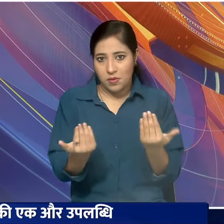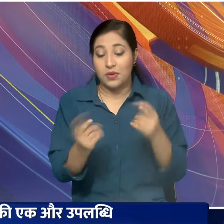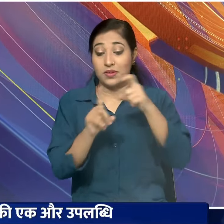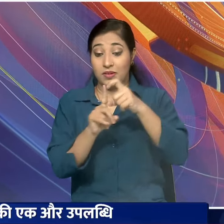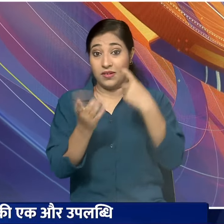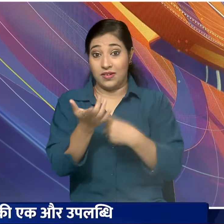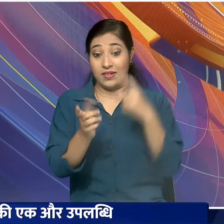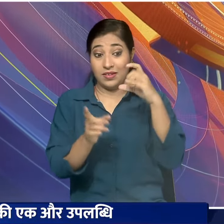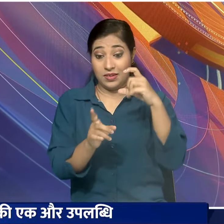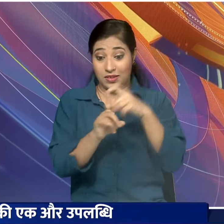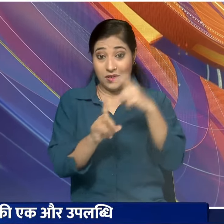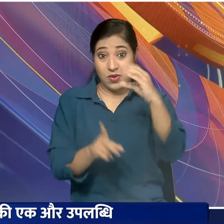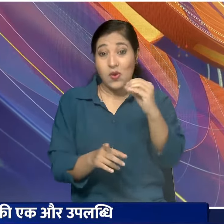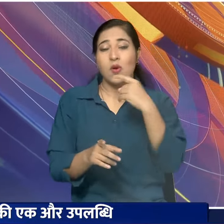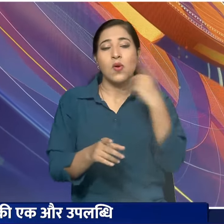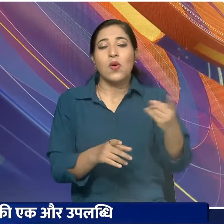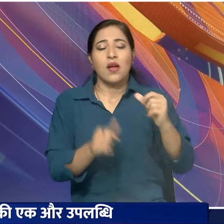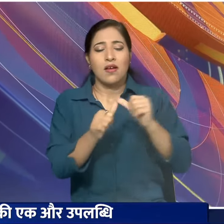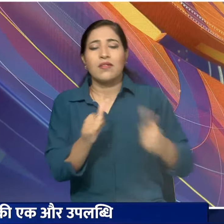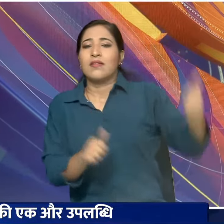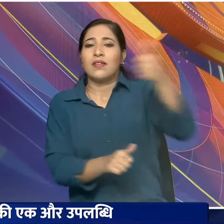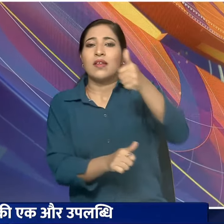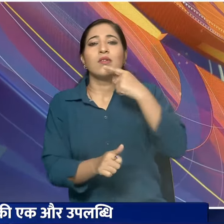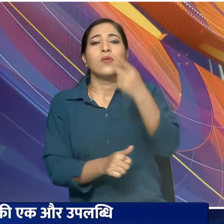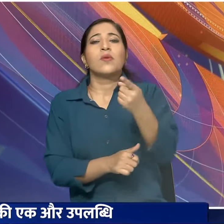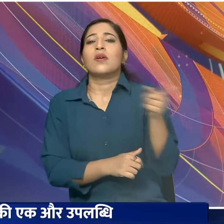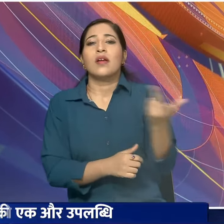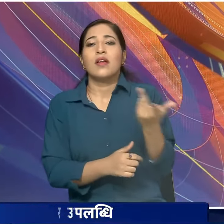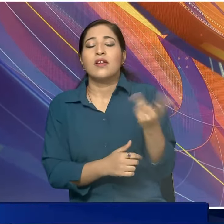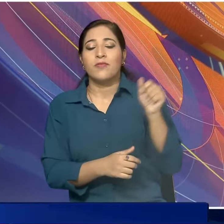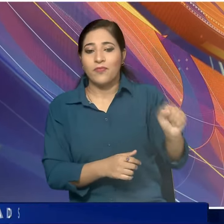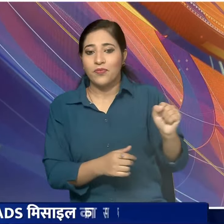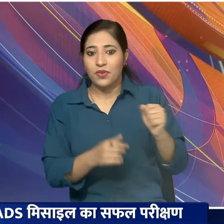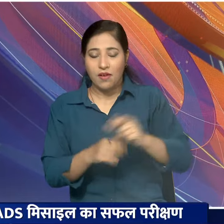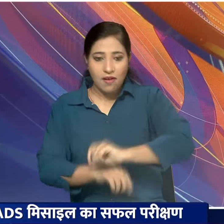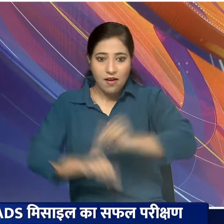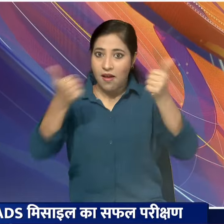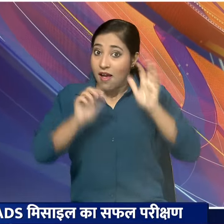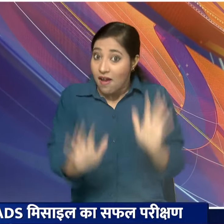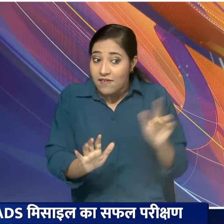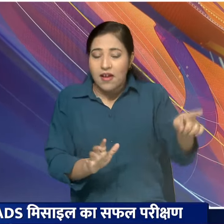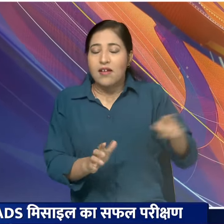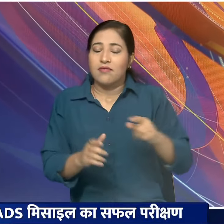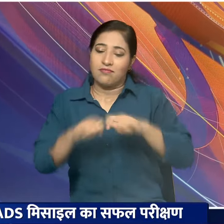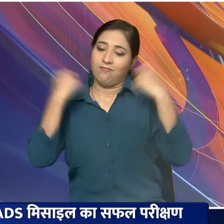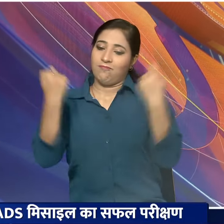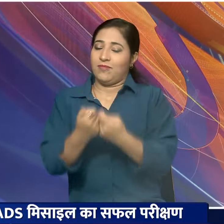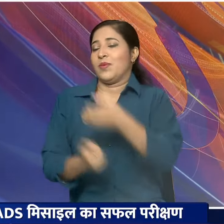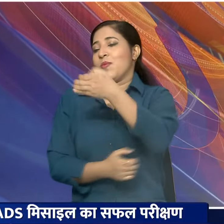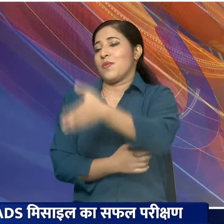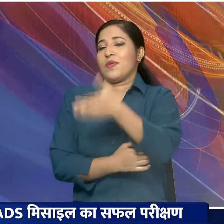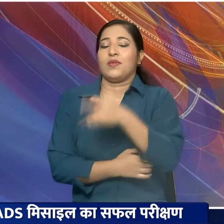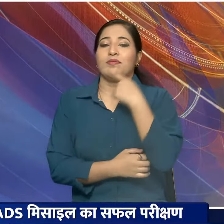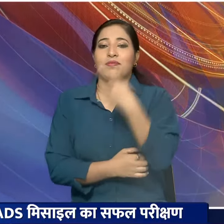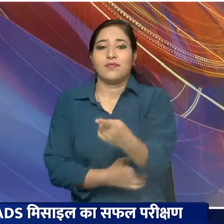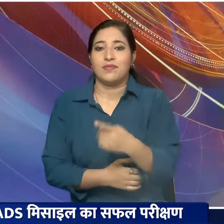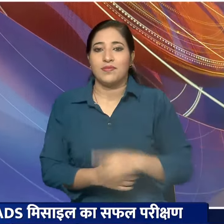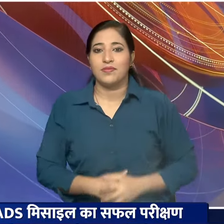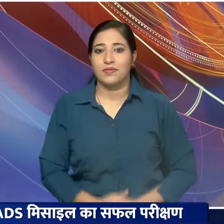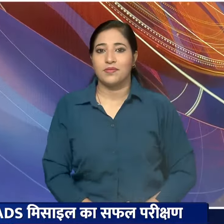अध्यक्ष डॉक्टर समीर वी खामताल ने भी इस सफलता के लिए पूरी टीम को बधाई दी है।